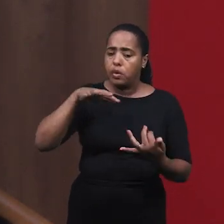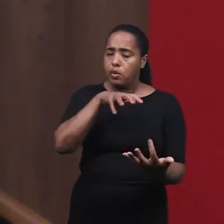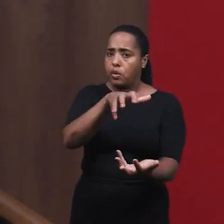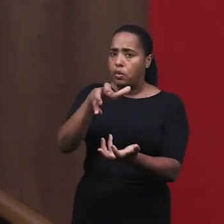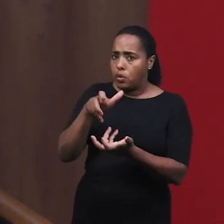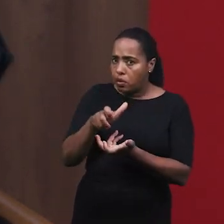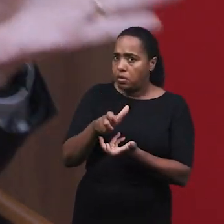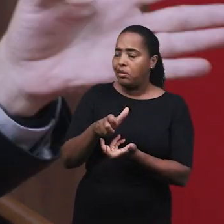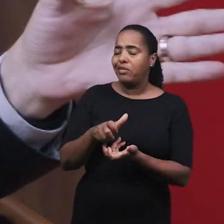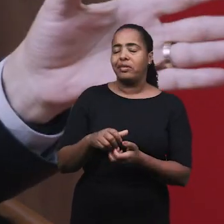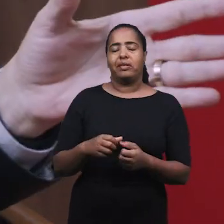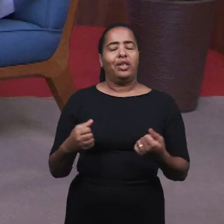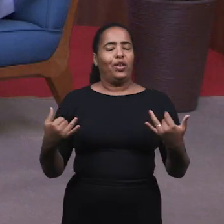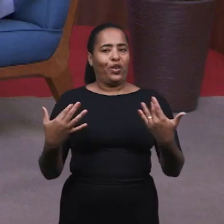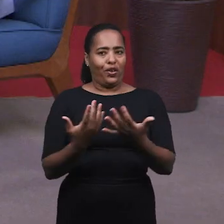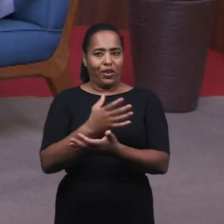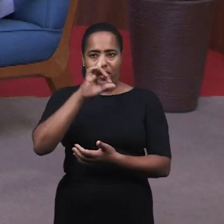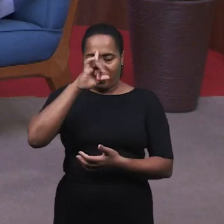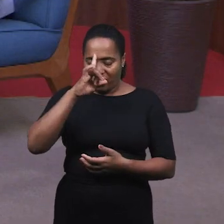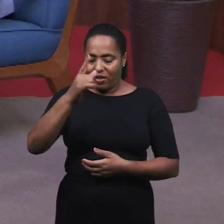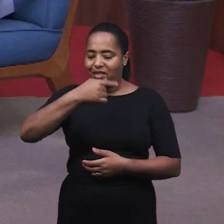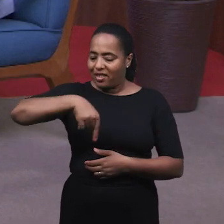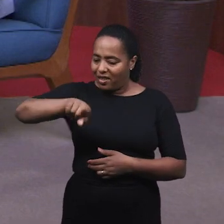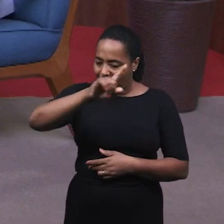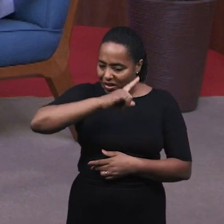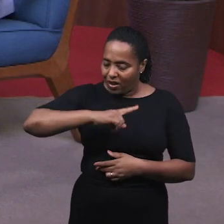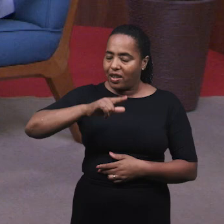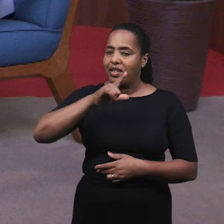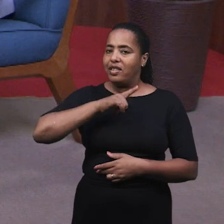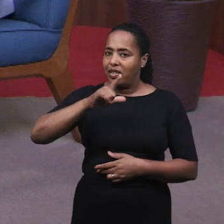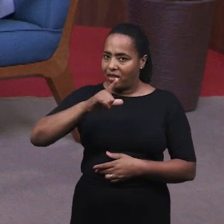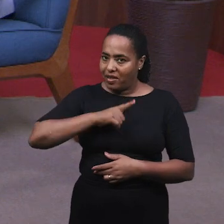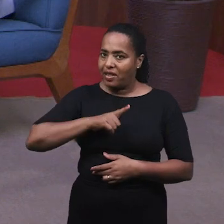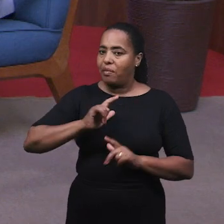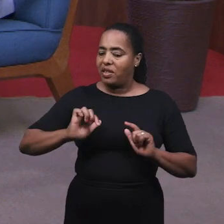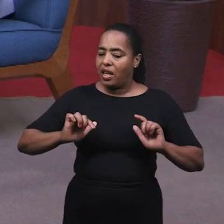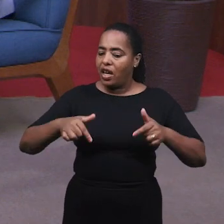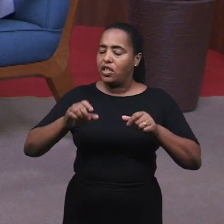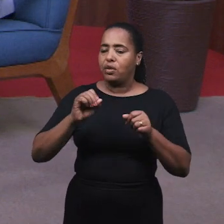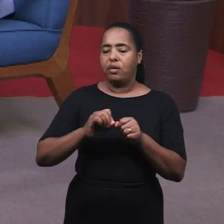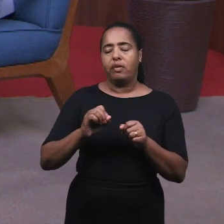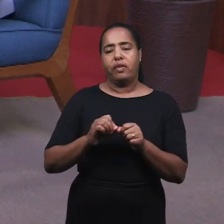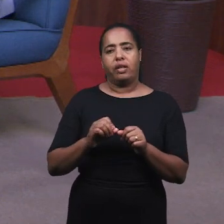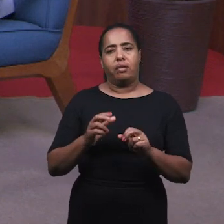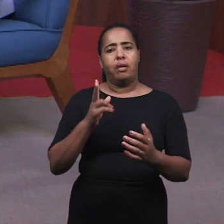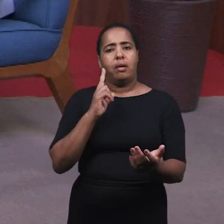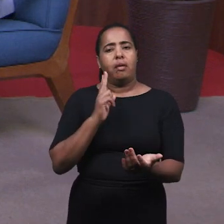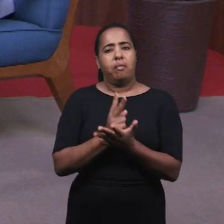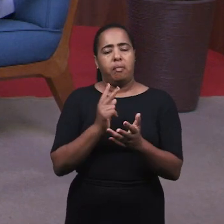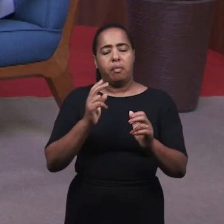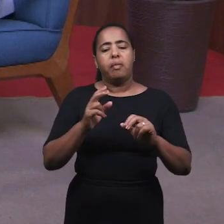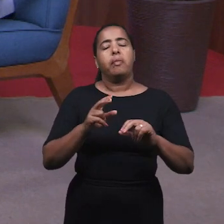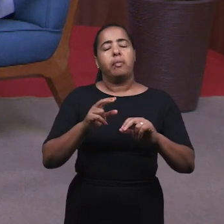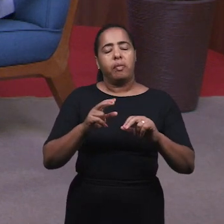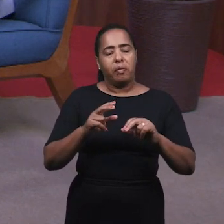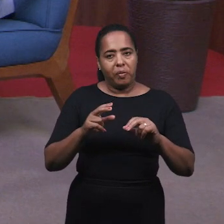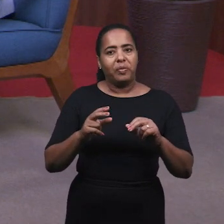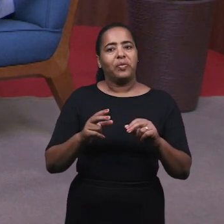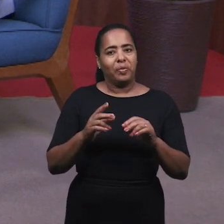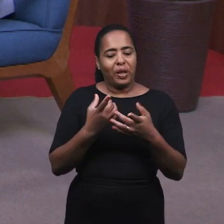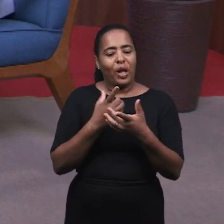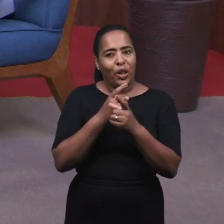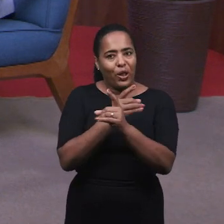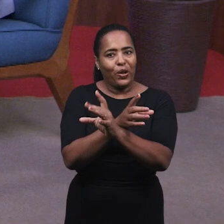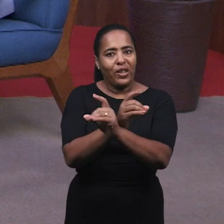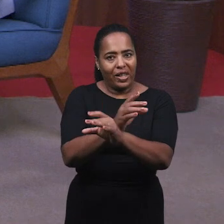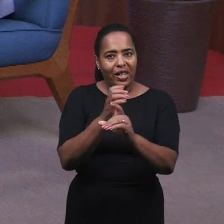fait de tellement de manières, mais je pense que spécialement par la doctrine de l'école biblique dominicale. Gloire à Dieu. Nous allons